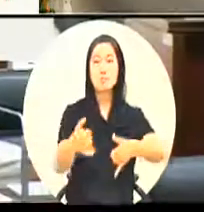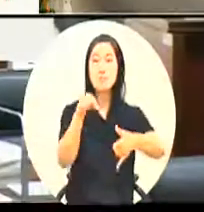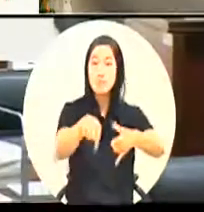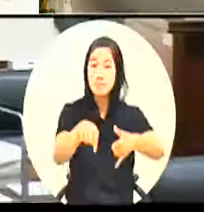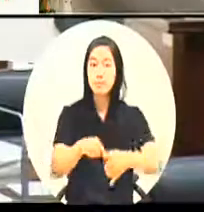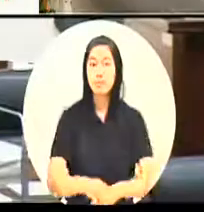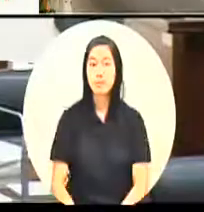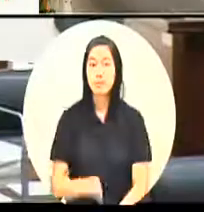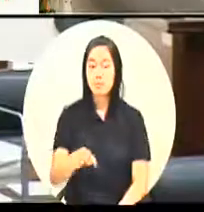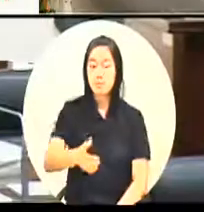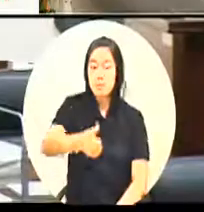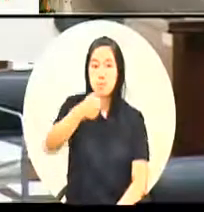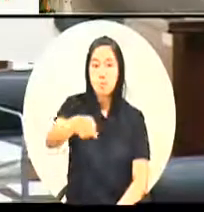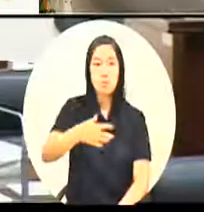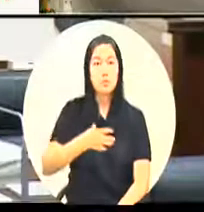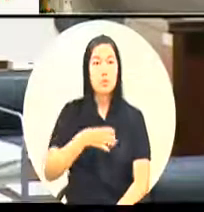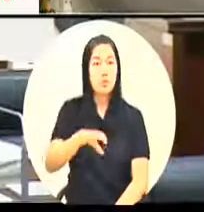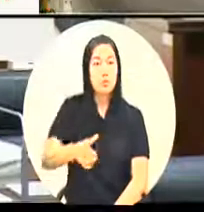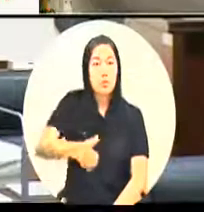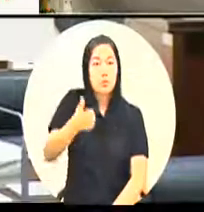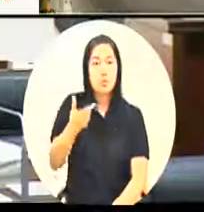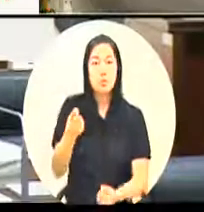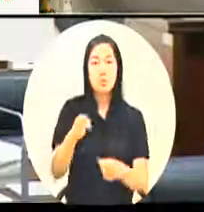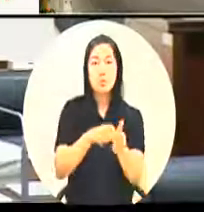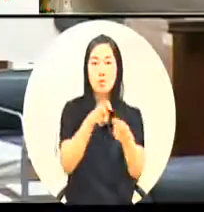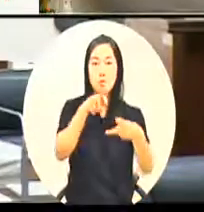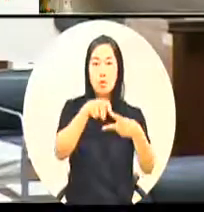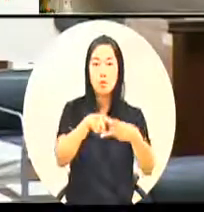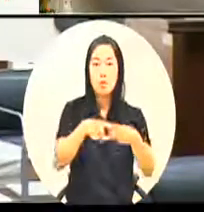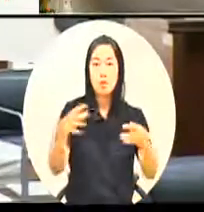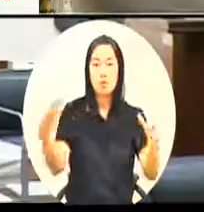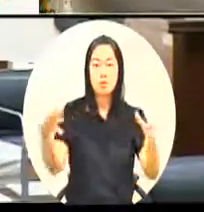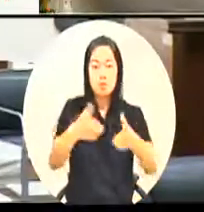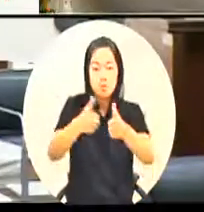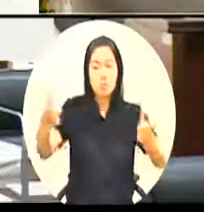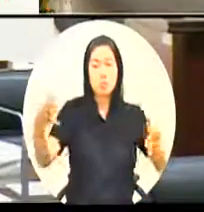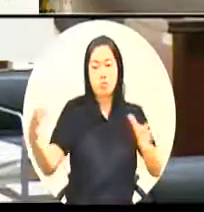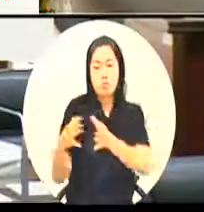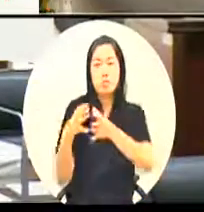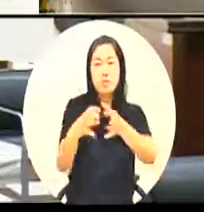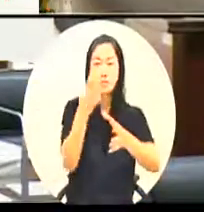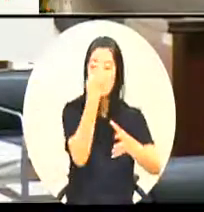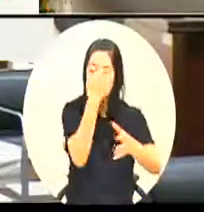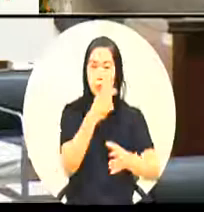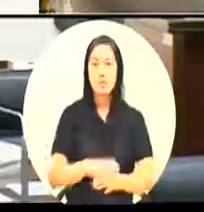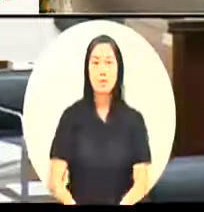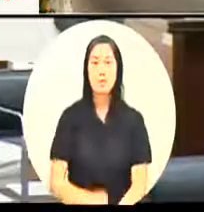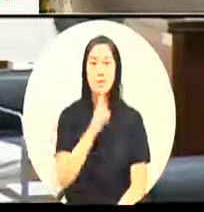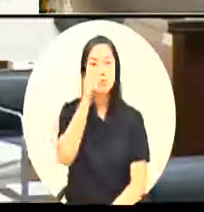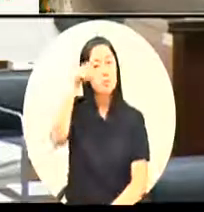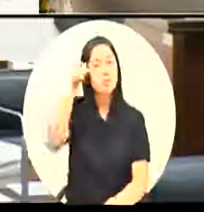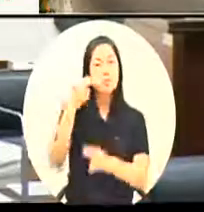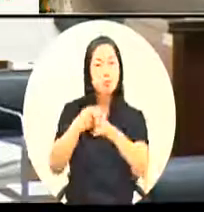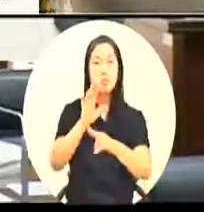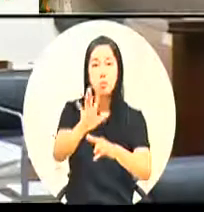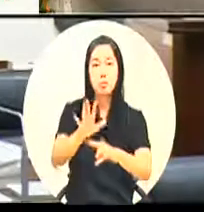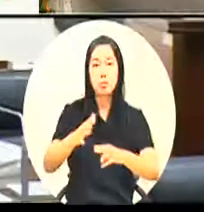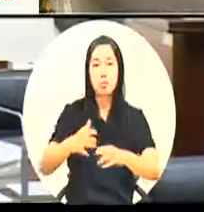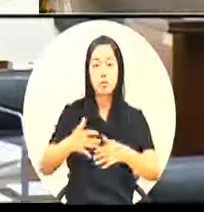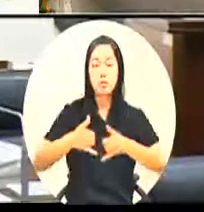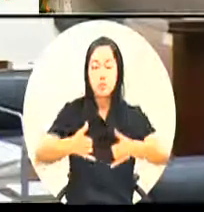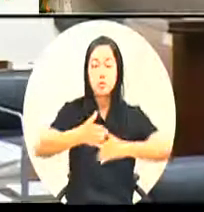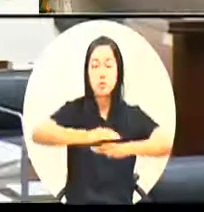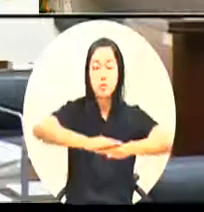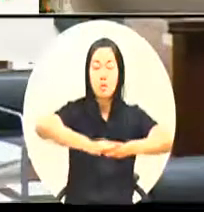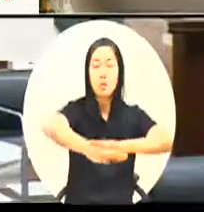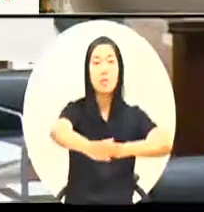局长还有这个吴处长啊，这个养工处长都有来看，啊，至少都有诚信原则哦，有施设，没经过市长，我当